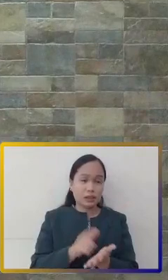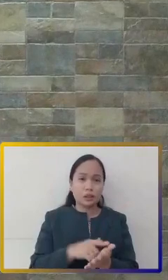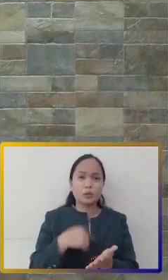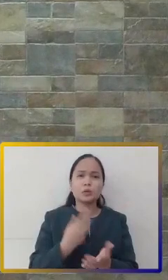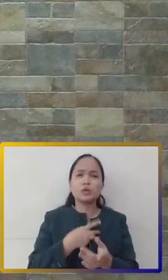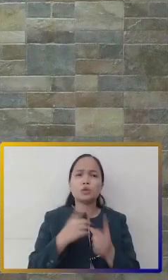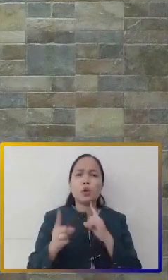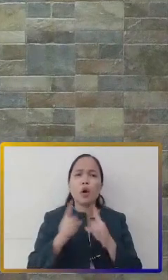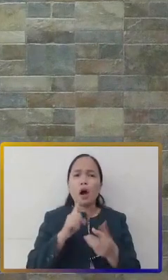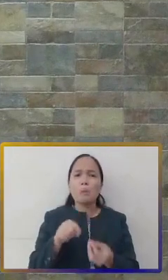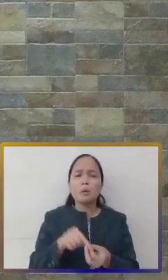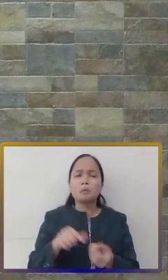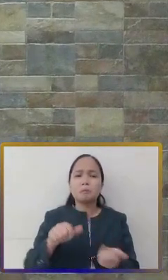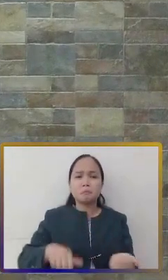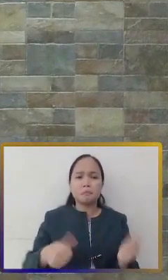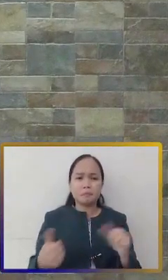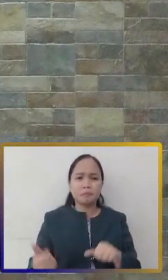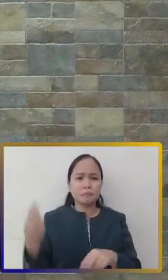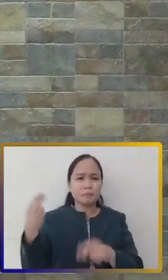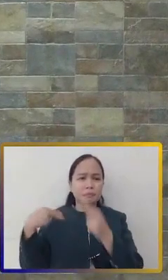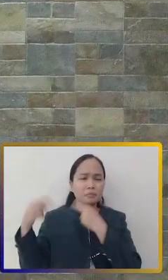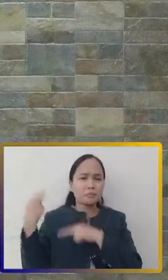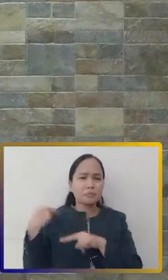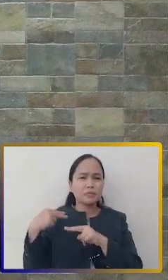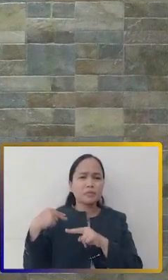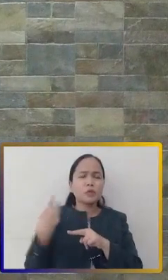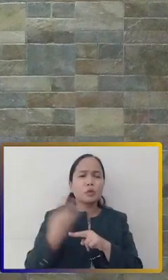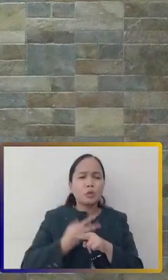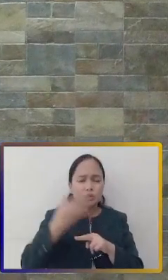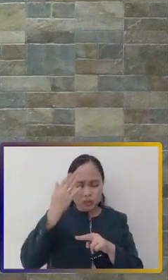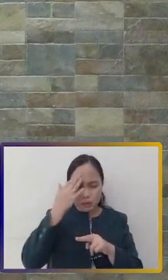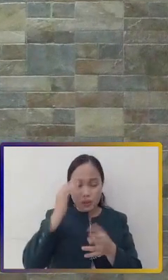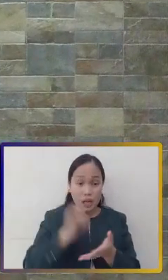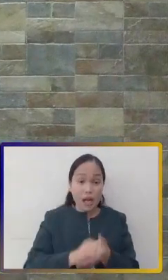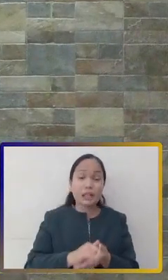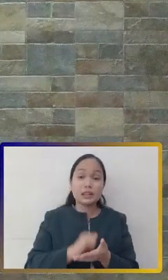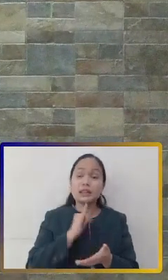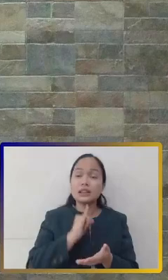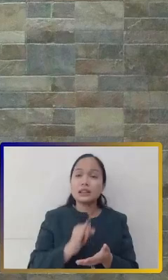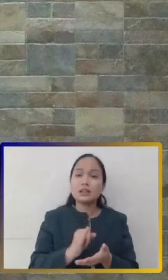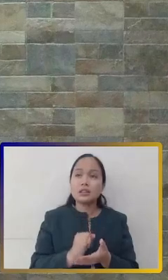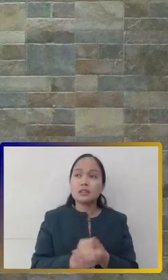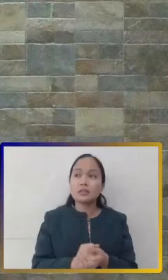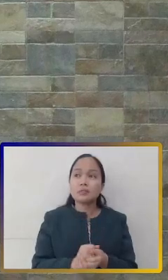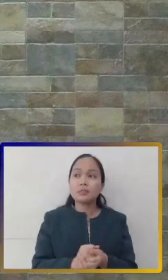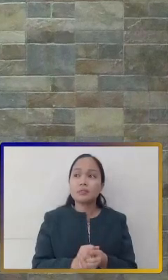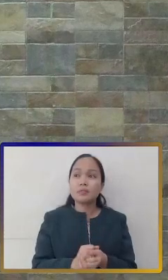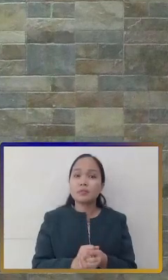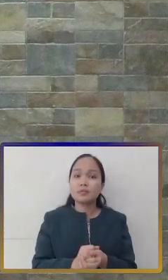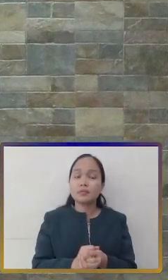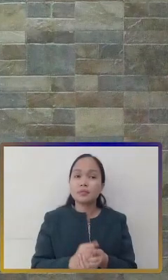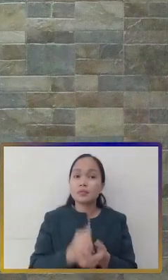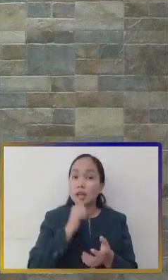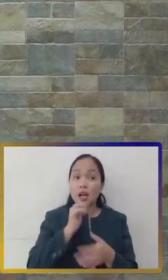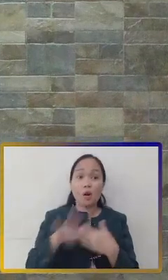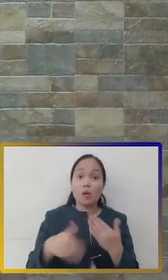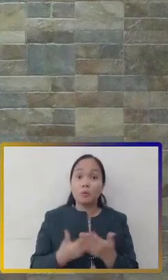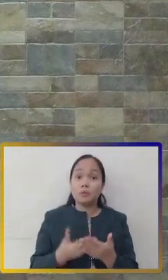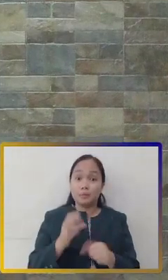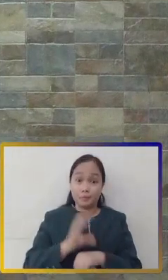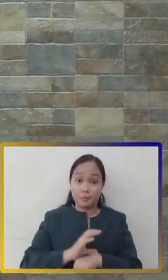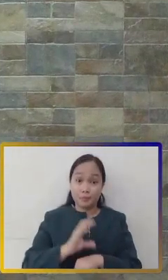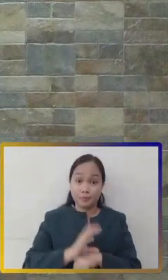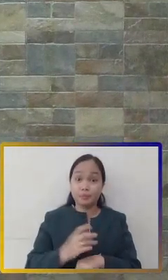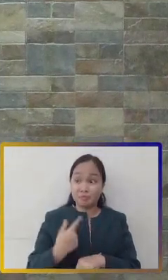Baptist history mga kapatid, ay hindi po lahat yan, ay hindi po yan na, kumbaga hindi yan sa lahat ng simbahan ngayon,